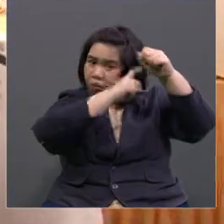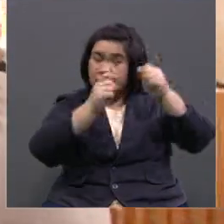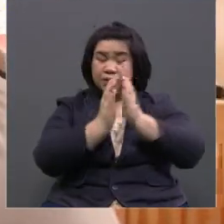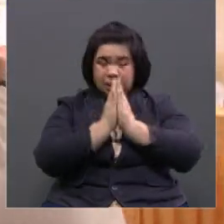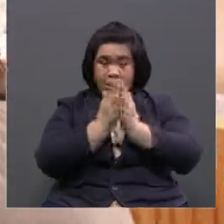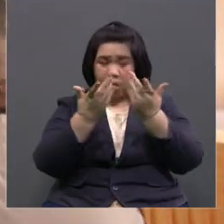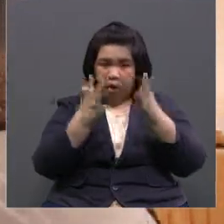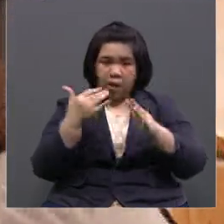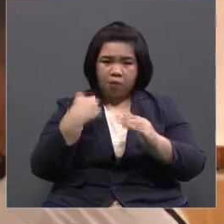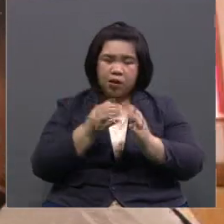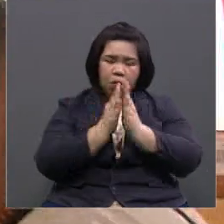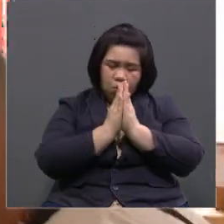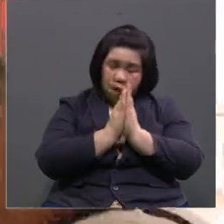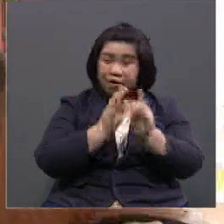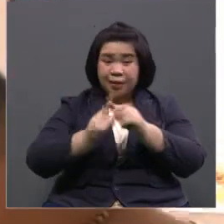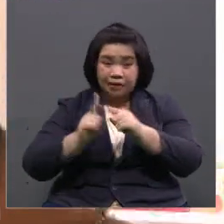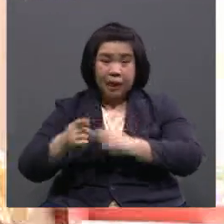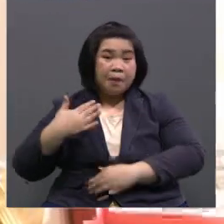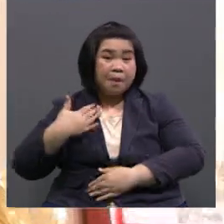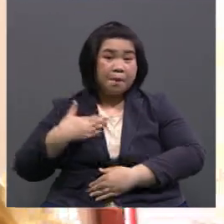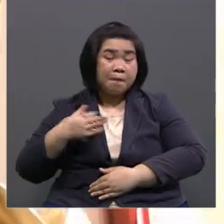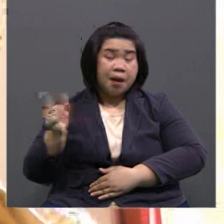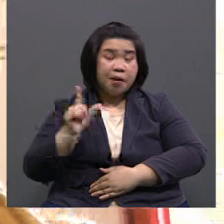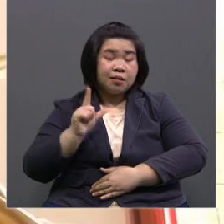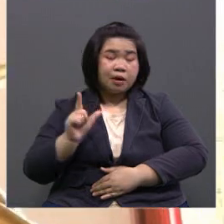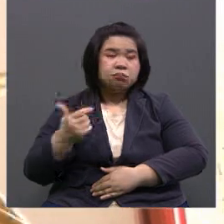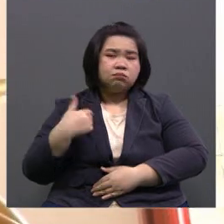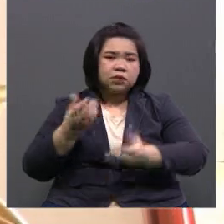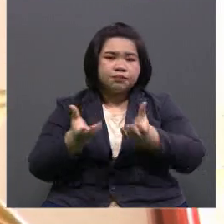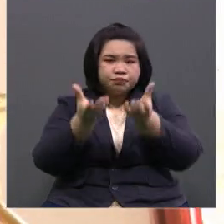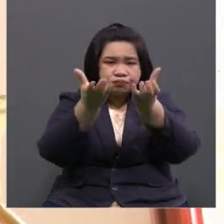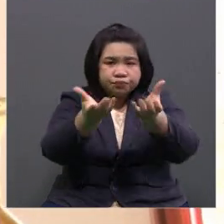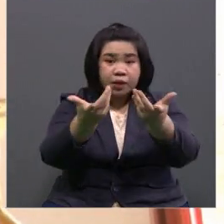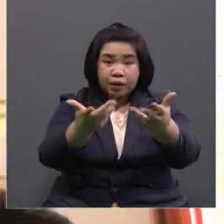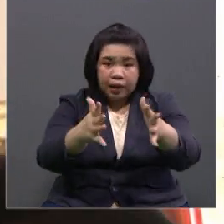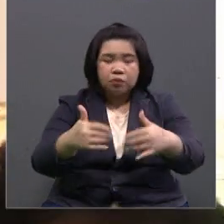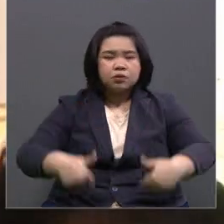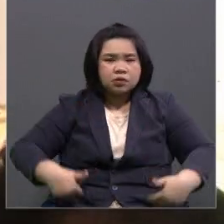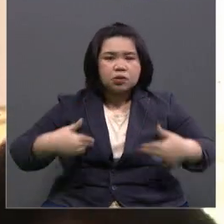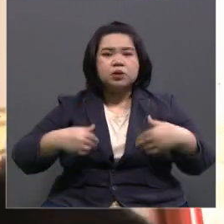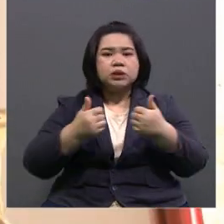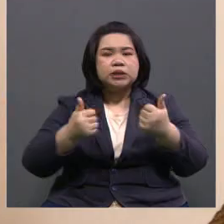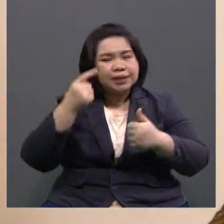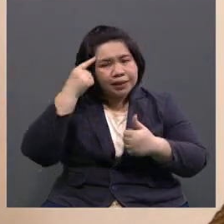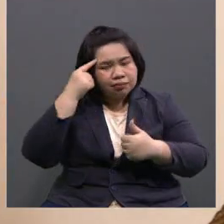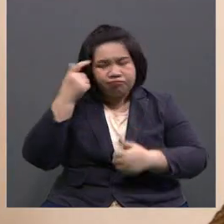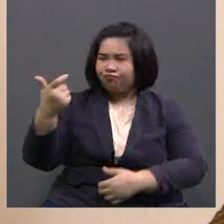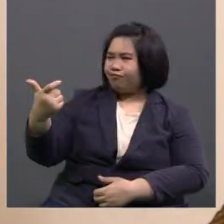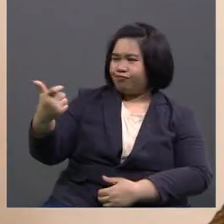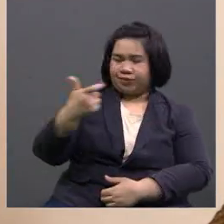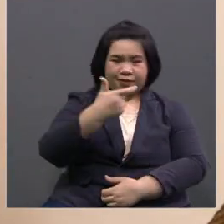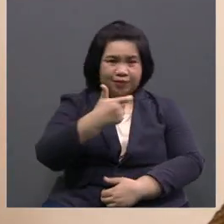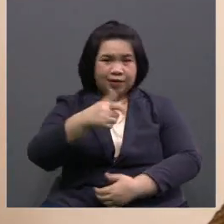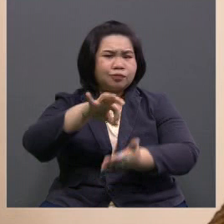ปฏิมากรทำบุญบูชาผ้าไตรเพื่อเสริมความเป็นสิริมงคลกันแล้วนะครับก็หลายคนเนี่ยพอไปก็ถ่ายรูปเซลฟี่เช็คอินนะ